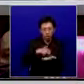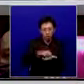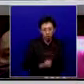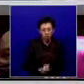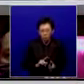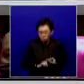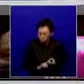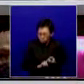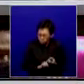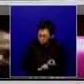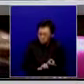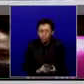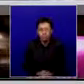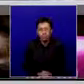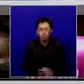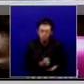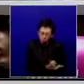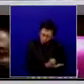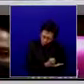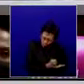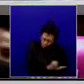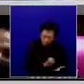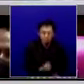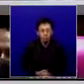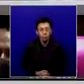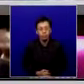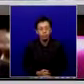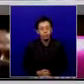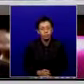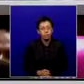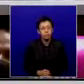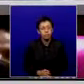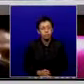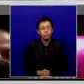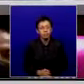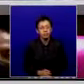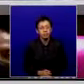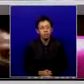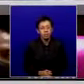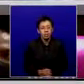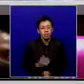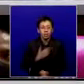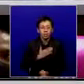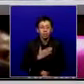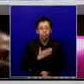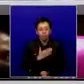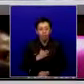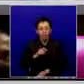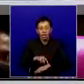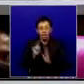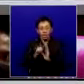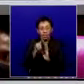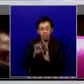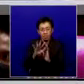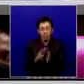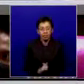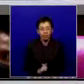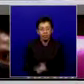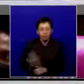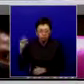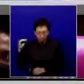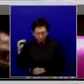ดๆเลยนะครับท่านประธานครับผมได้เวลาจากพัก15นาทีแต่ว่ามีเสียงมากระซิบ